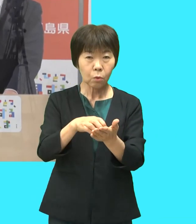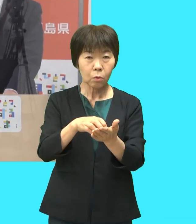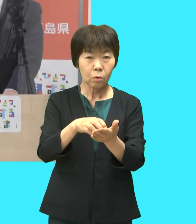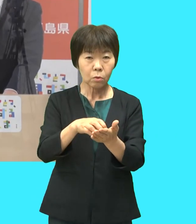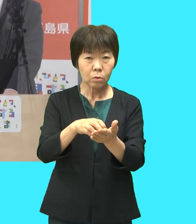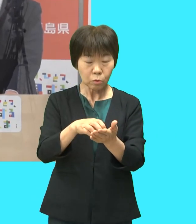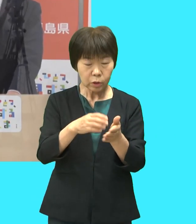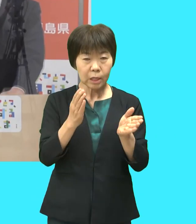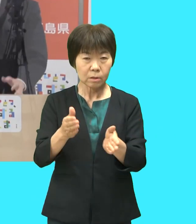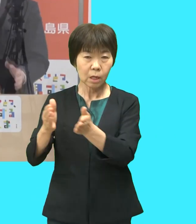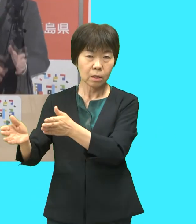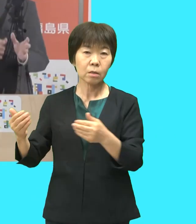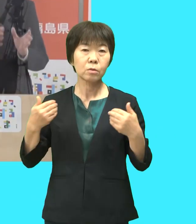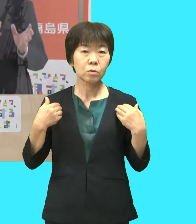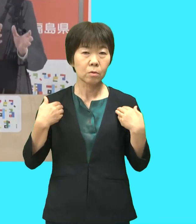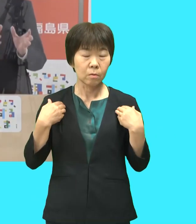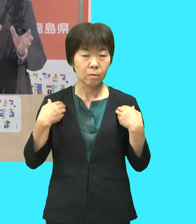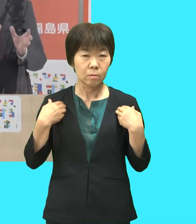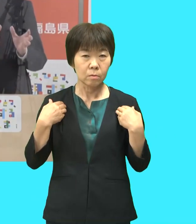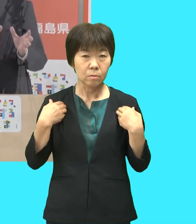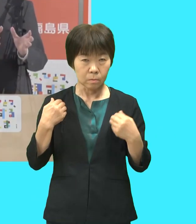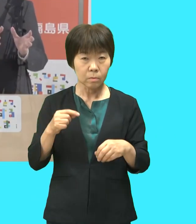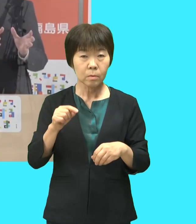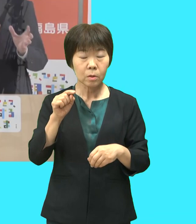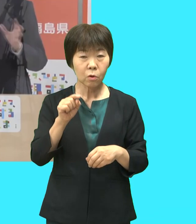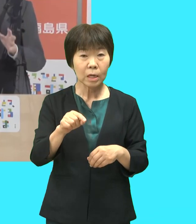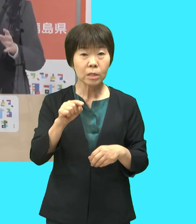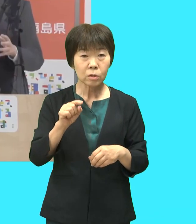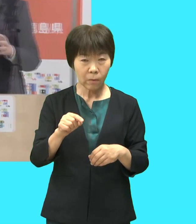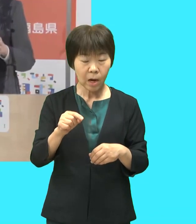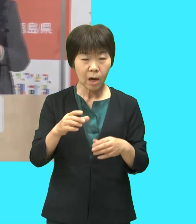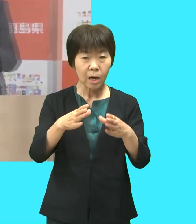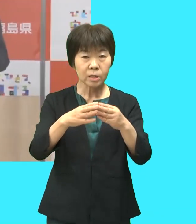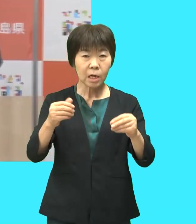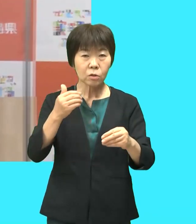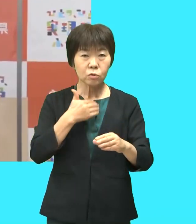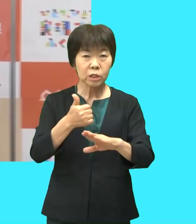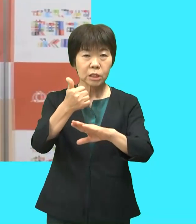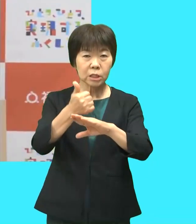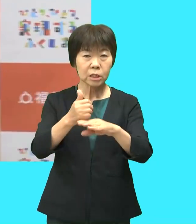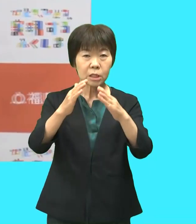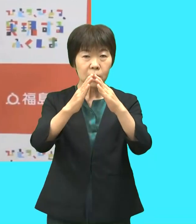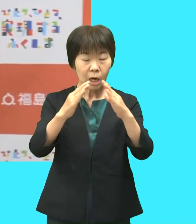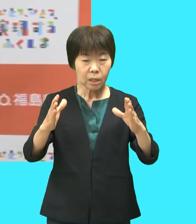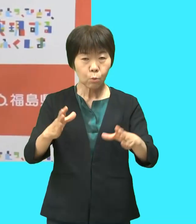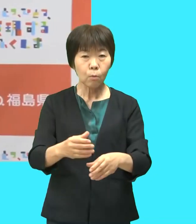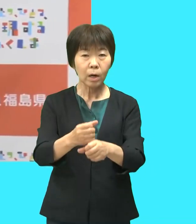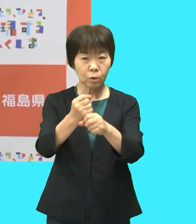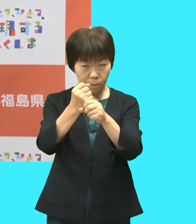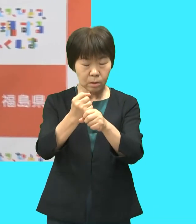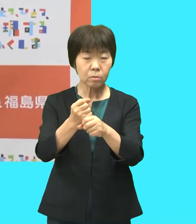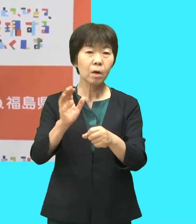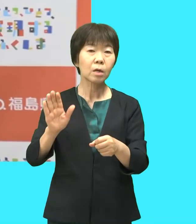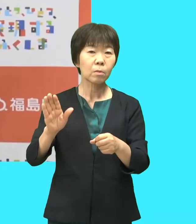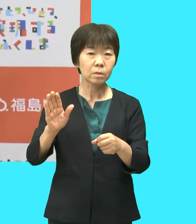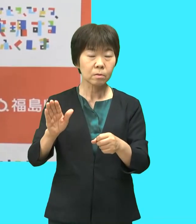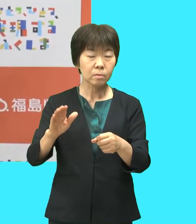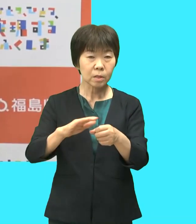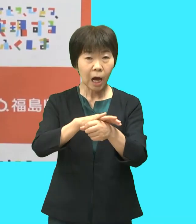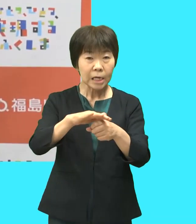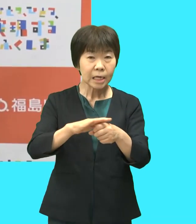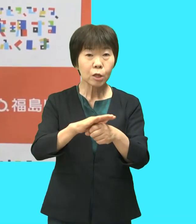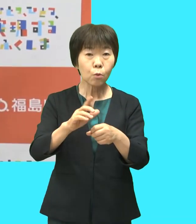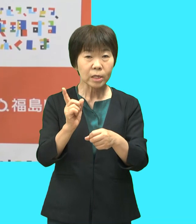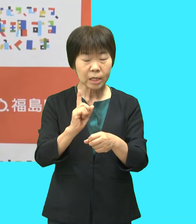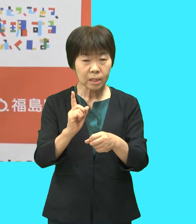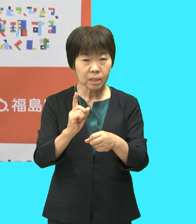けないと思います。また第5波の検証において全国知事会でも取りまとめをしようとしていますが、やはり大事なことはクラス